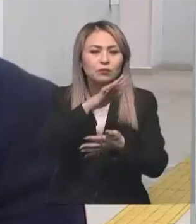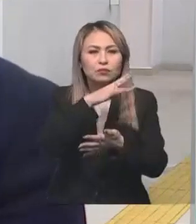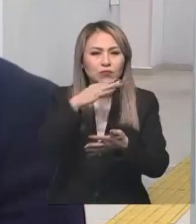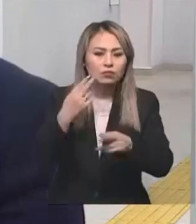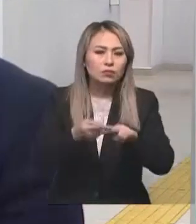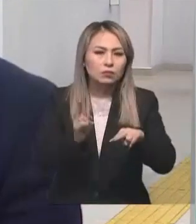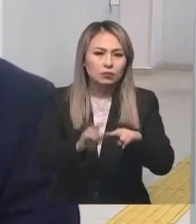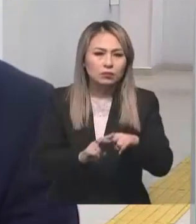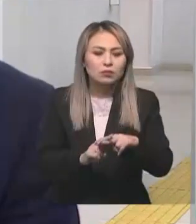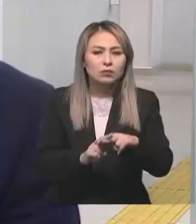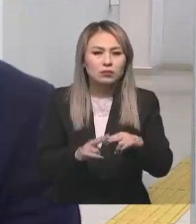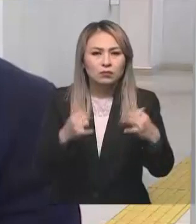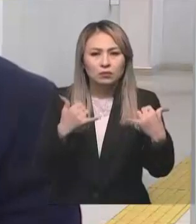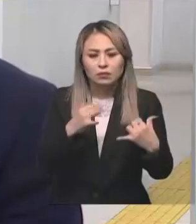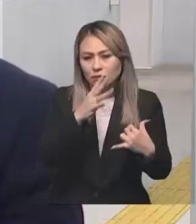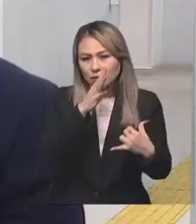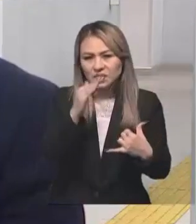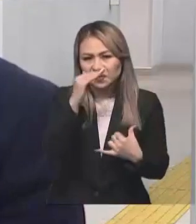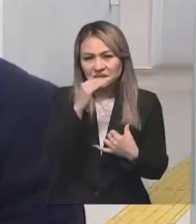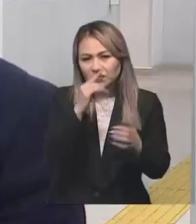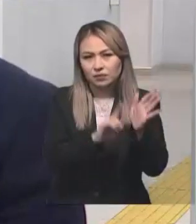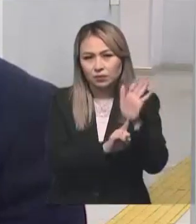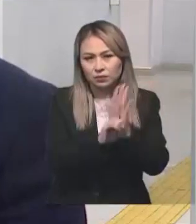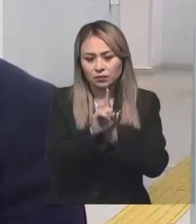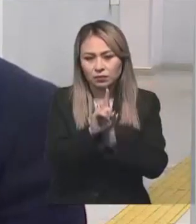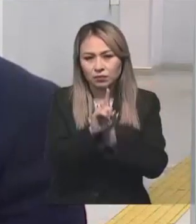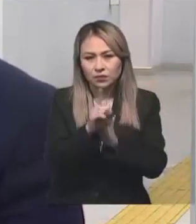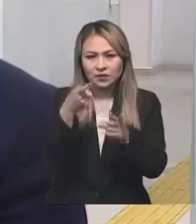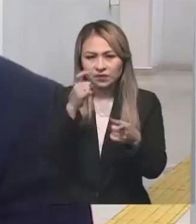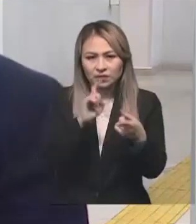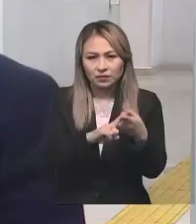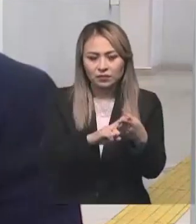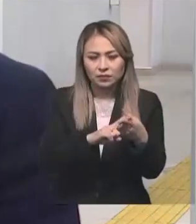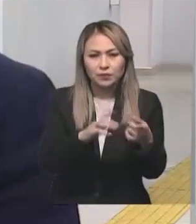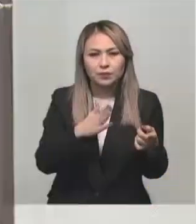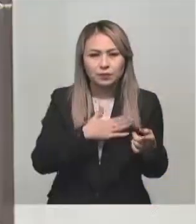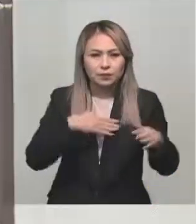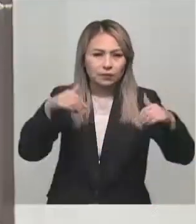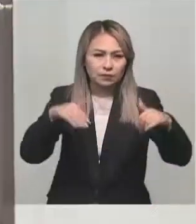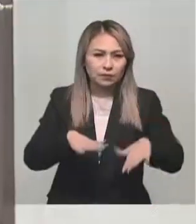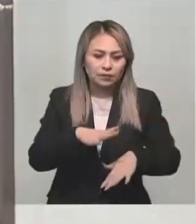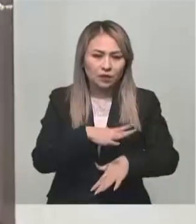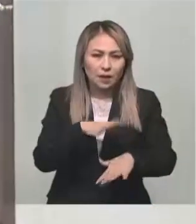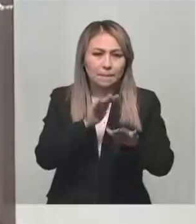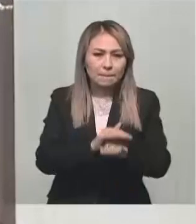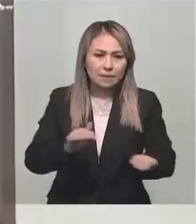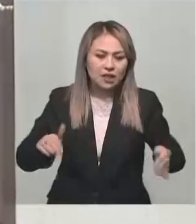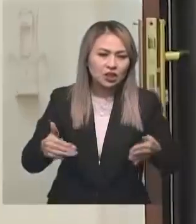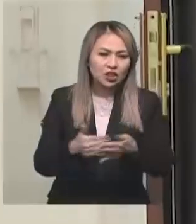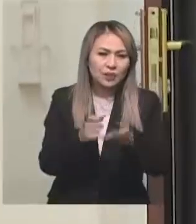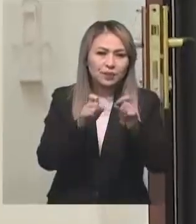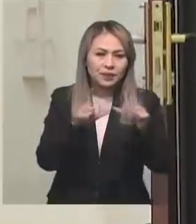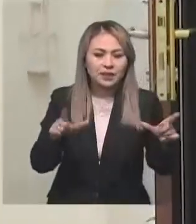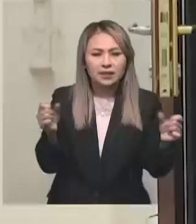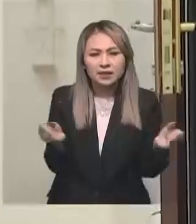алады. Сондықтан да қазіргі күні февральдің басын шыққан қорытындысы бойынша біз шешім қабылдадық. Балаларды жаңа мектептеріне қысы